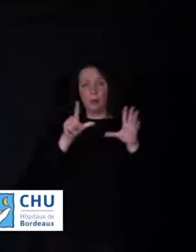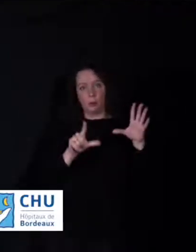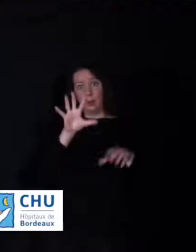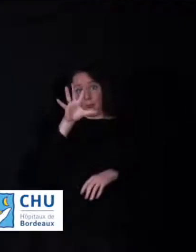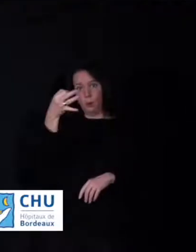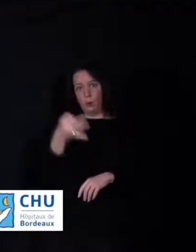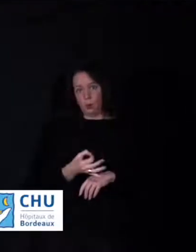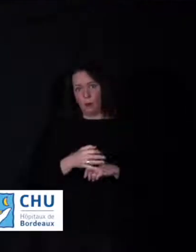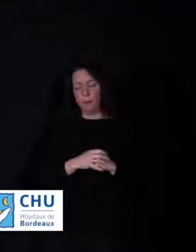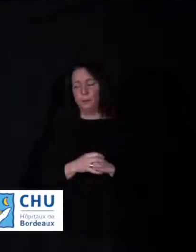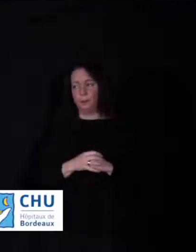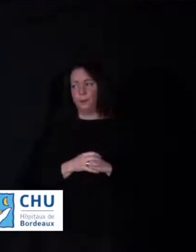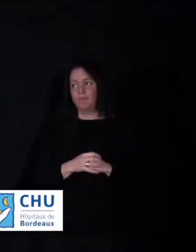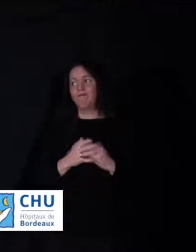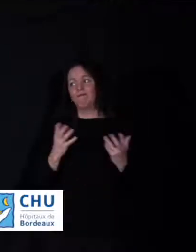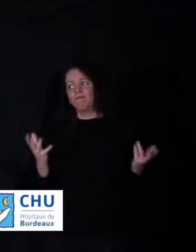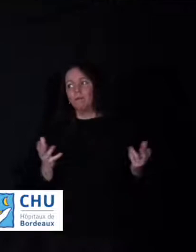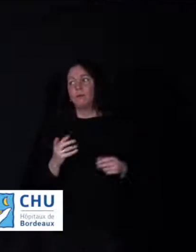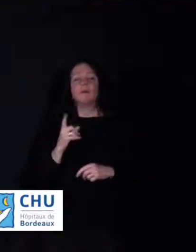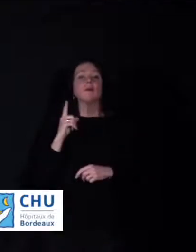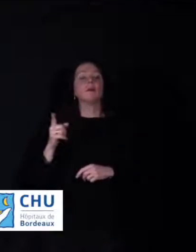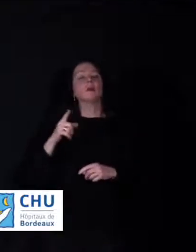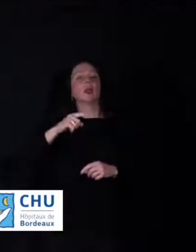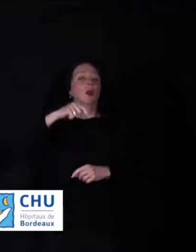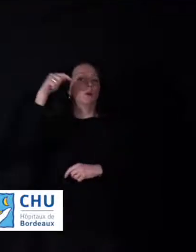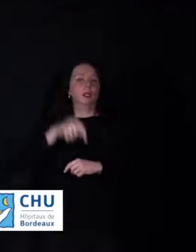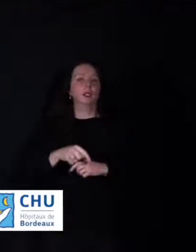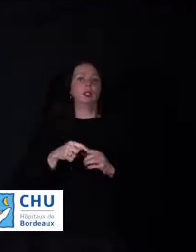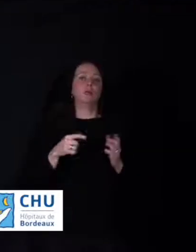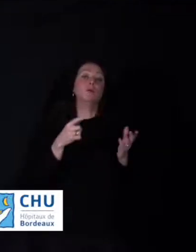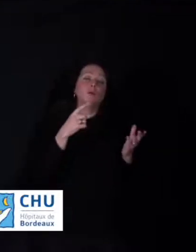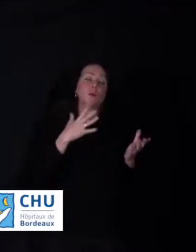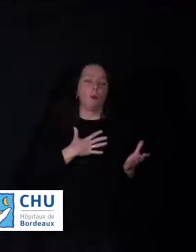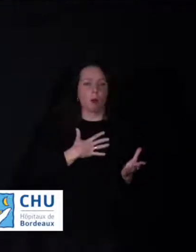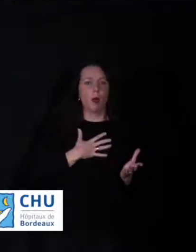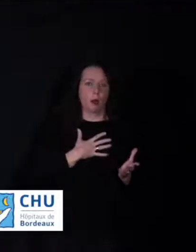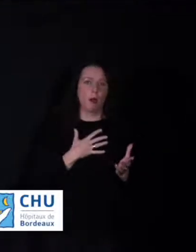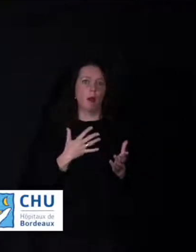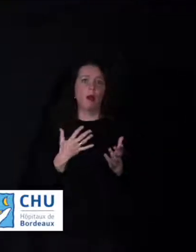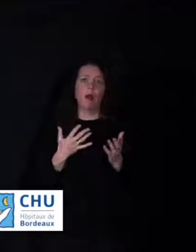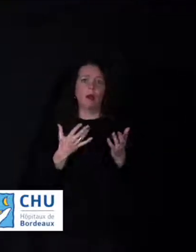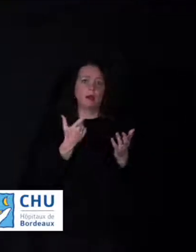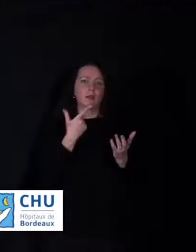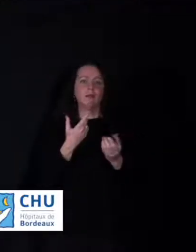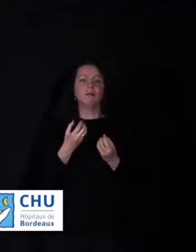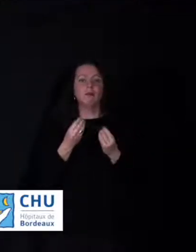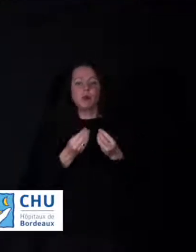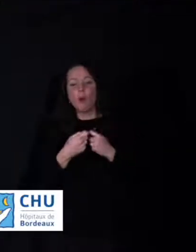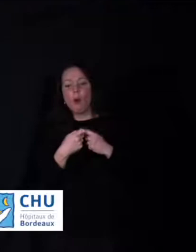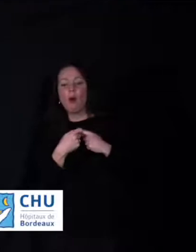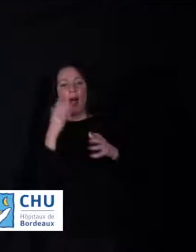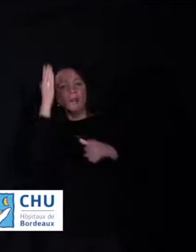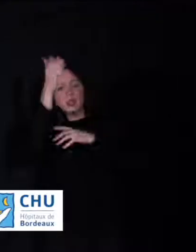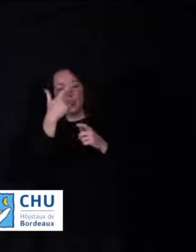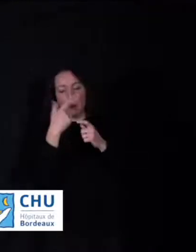75%. Mais là encore, l'obligation reste cependant, pour moi, une méthode peu constructive sur le long terme.